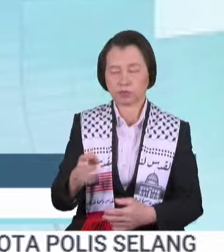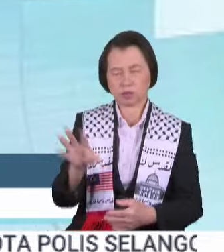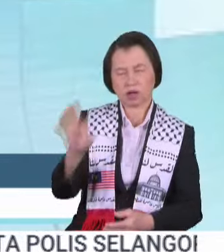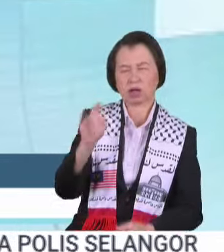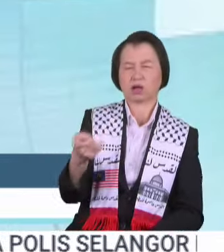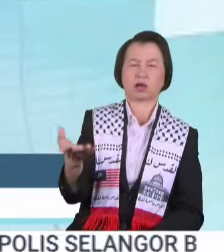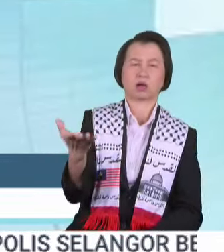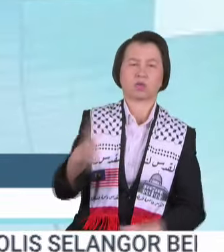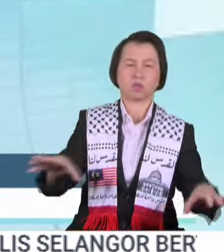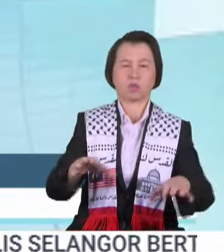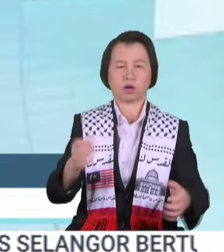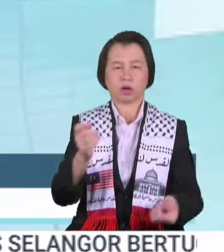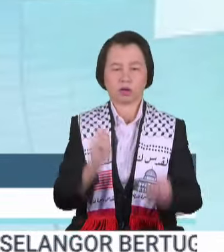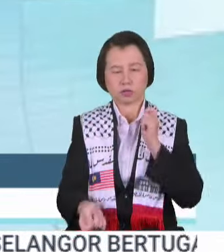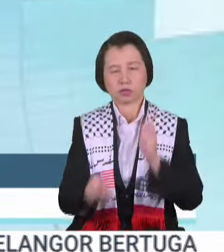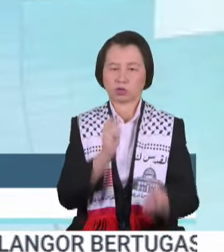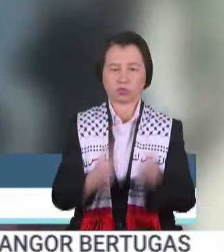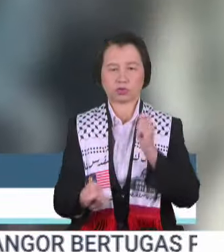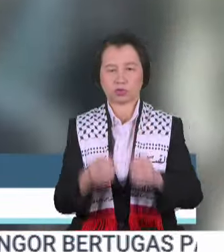dikesan berbuat demikian.